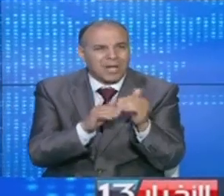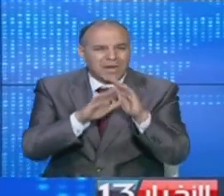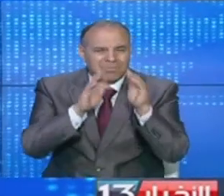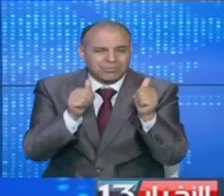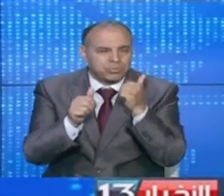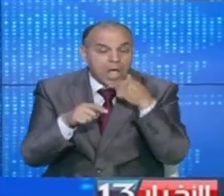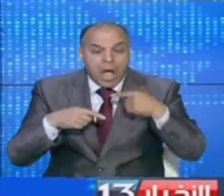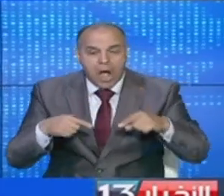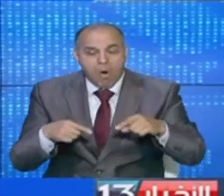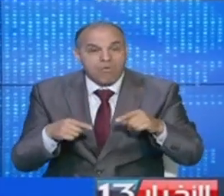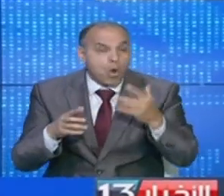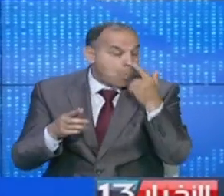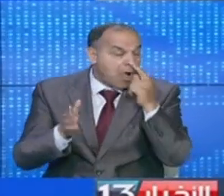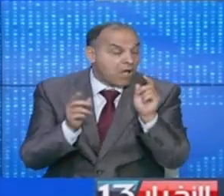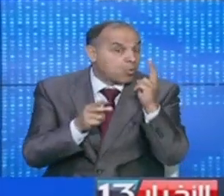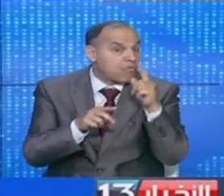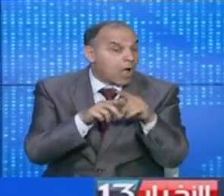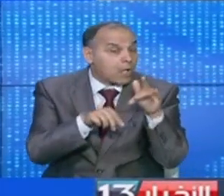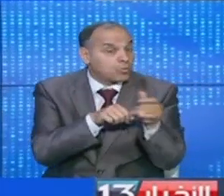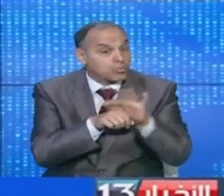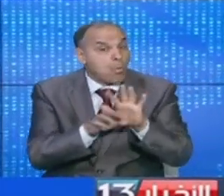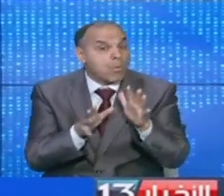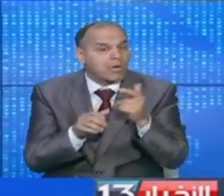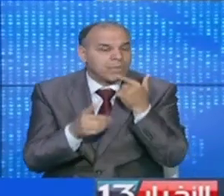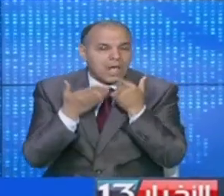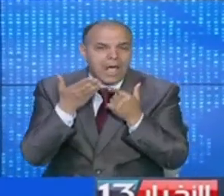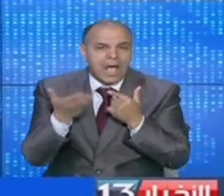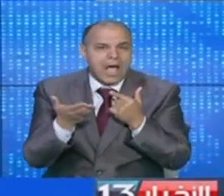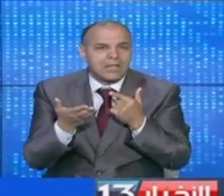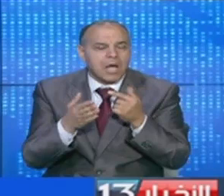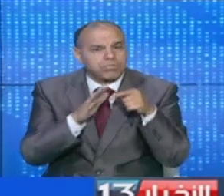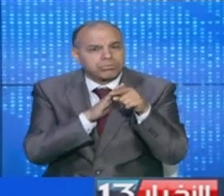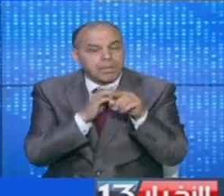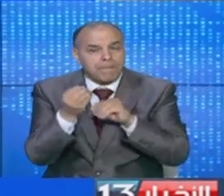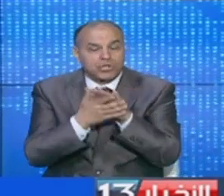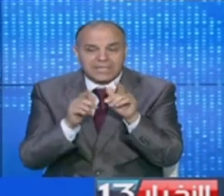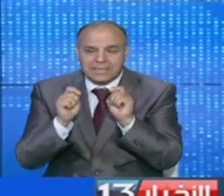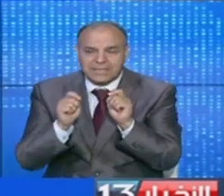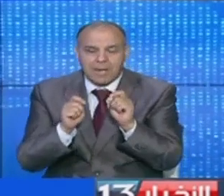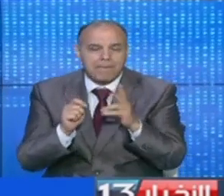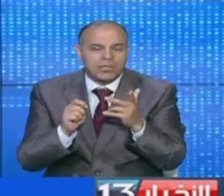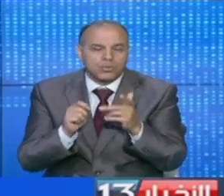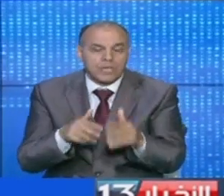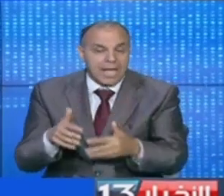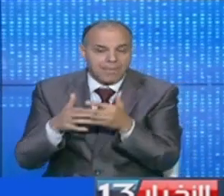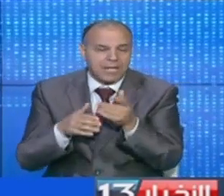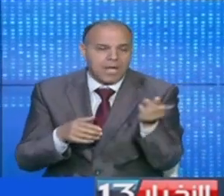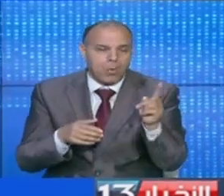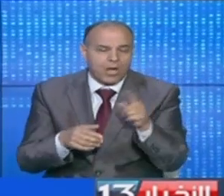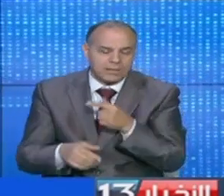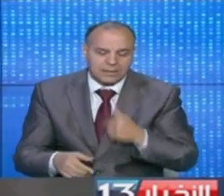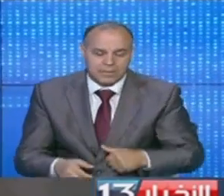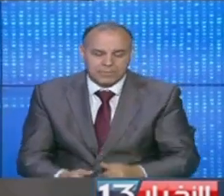وسط مخاوف من موجه ثانيه من الاصابات بالفيروس الذي عمق الازمه الدبلوماسيه بين واشنطن وبكين